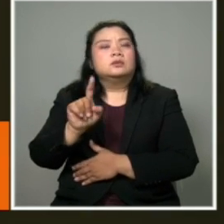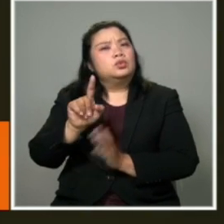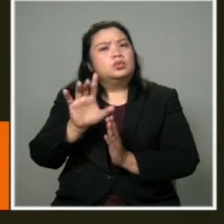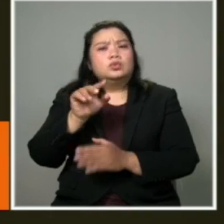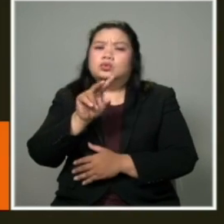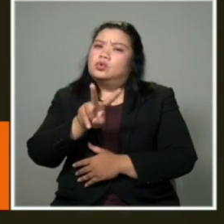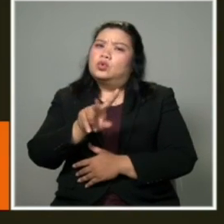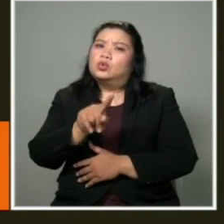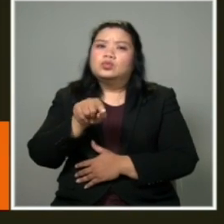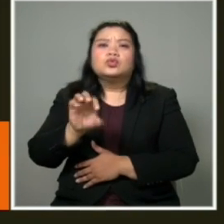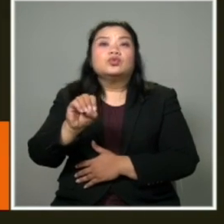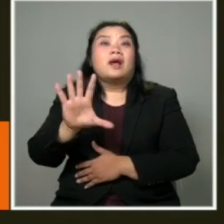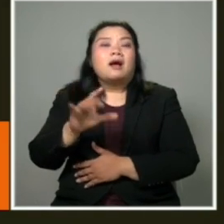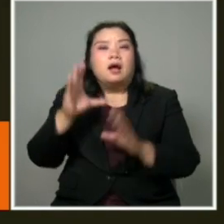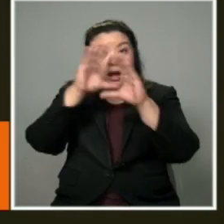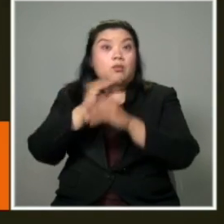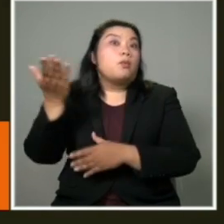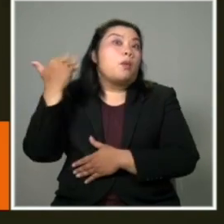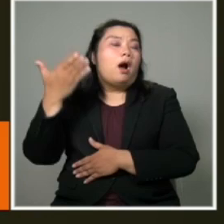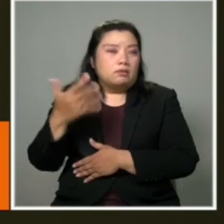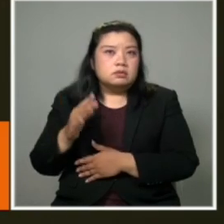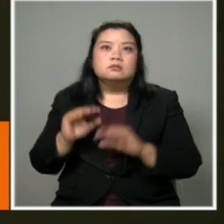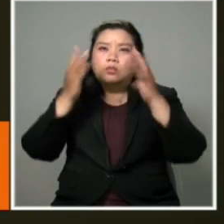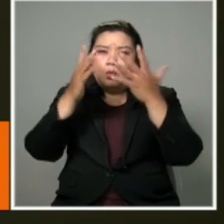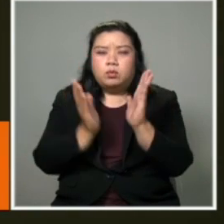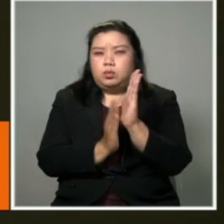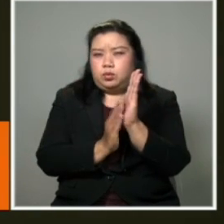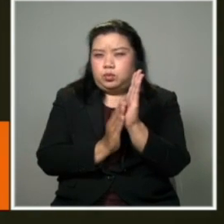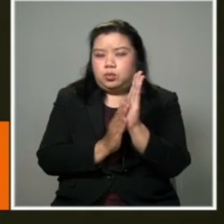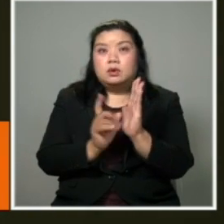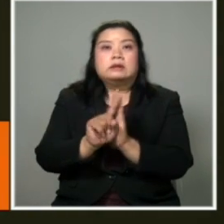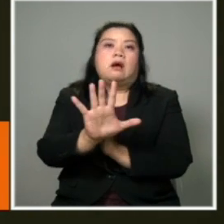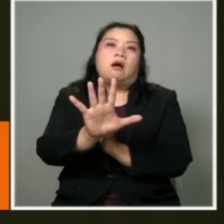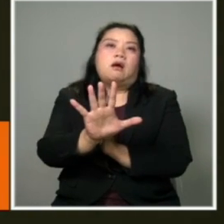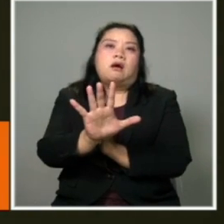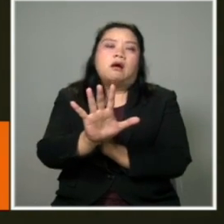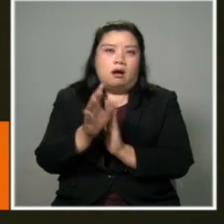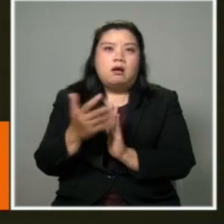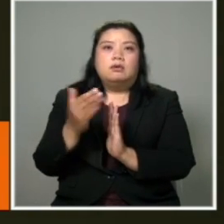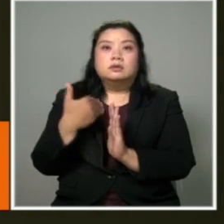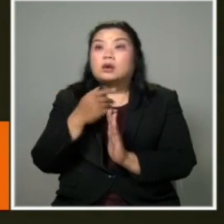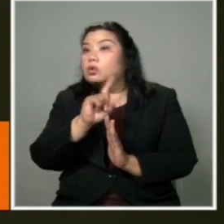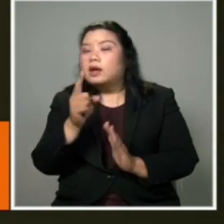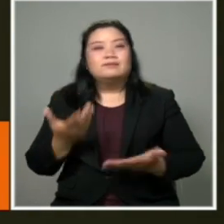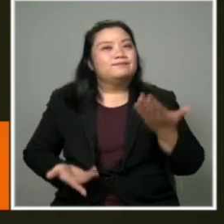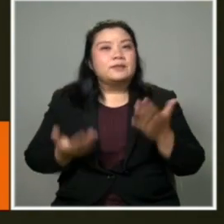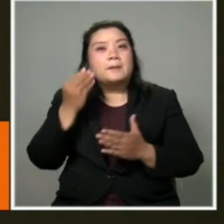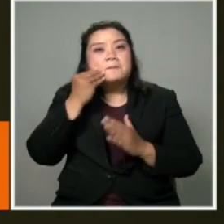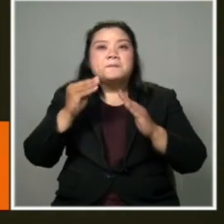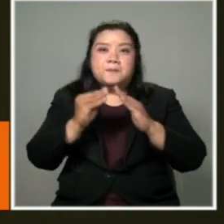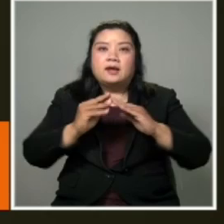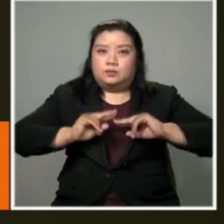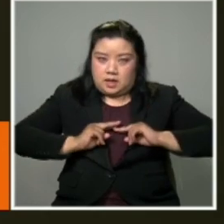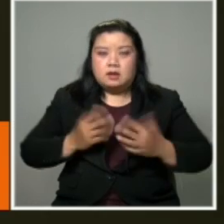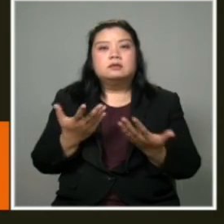2 ทุ่มถึง 2 ทุ่ม 5 นาทีเมื่อค่ำคืนที่ผ่านมานะครับเขาก็ร่วมกันปรบมือแบบนี้แหละครับเป็นเวลานาน5 นาทีปรบมือจากที่ไหนก็ได้เลยนะครับโดยมี